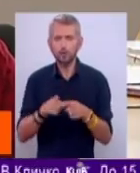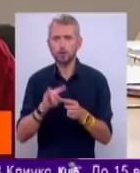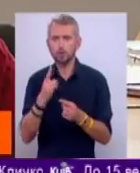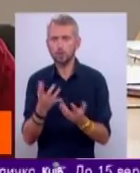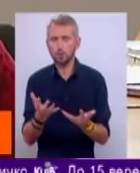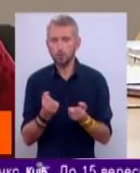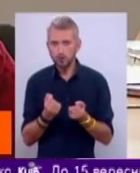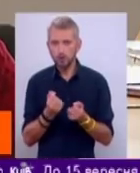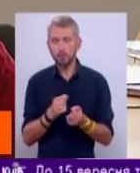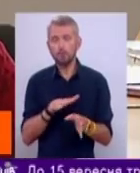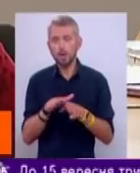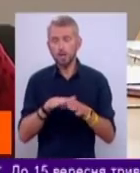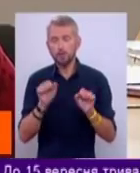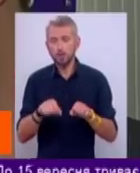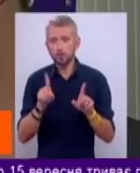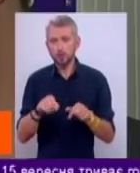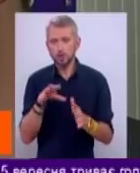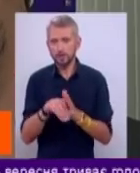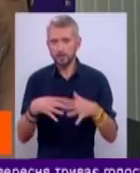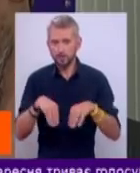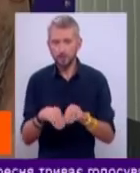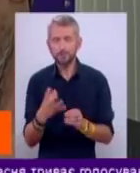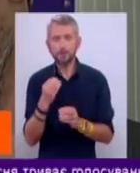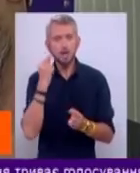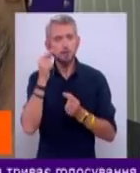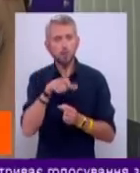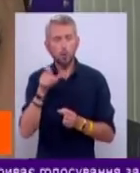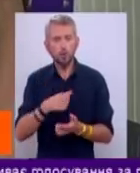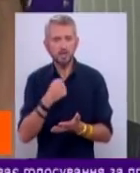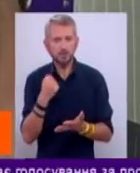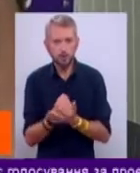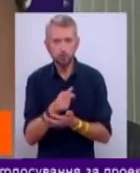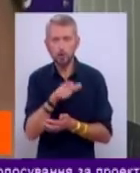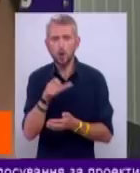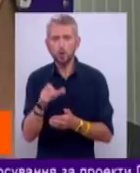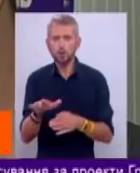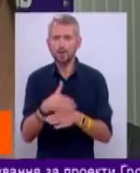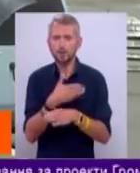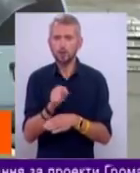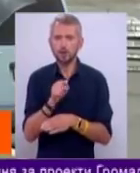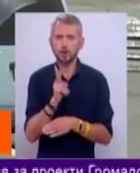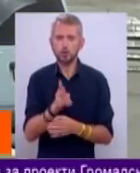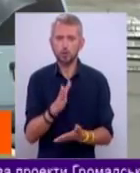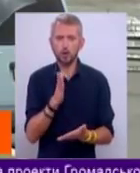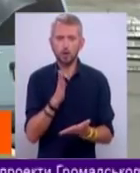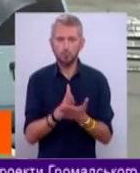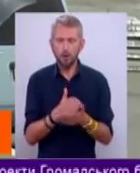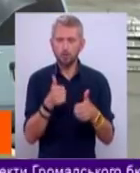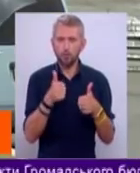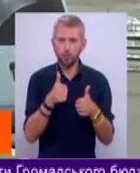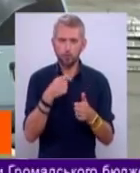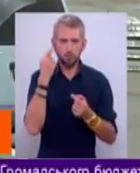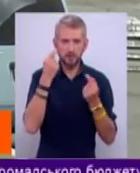отримав. Вполне возможно, даже в сім'ї. А ще психологи стверджують, люди діляться на тих, хто має гармонійну психіку